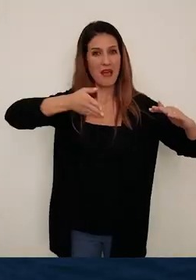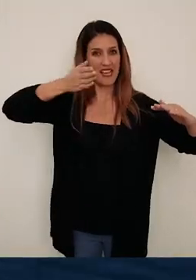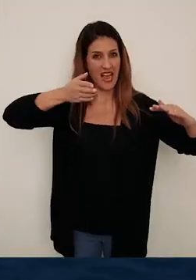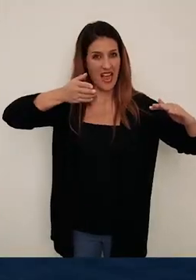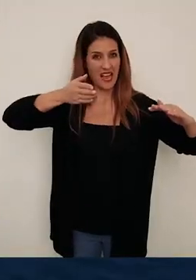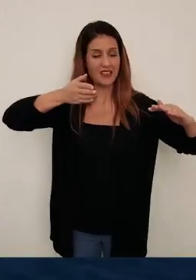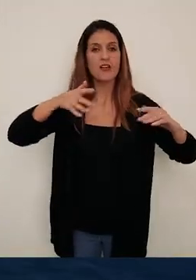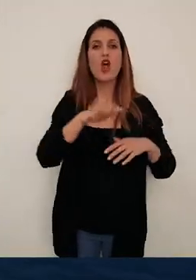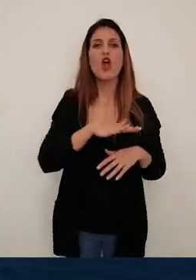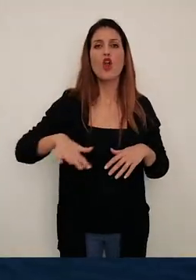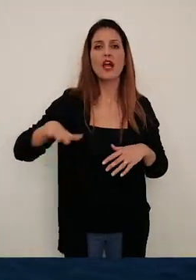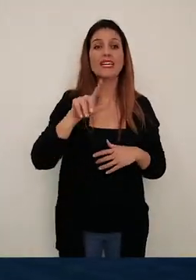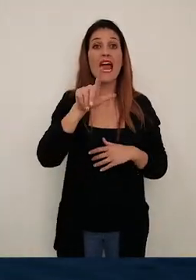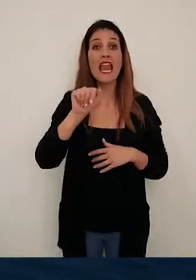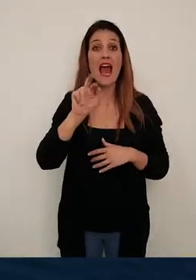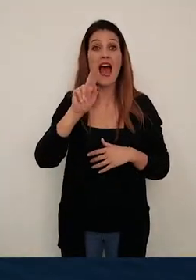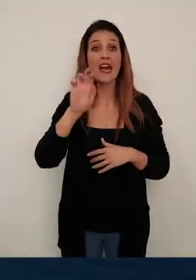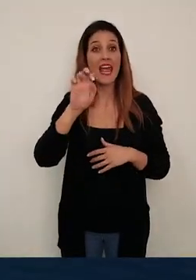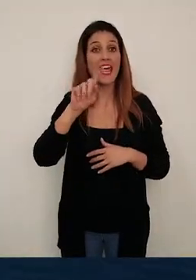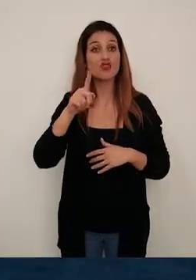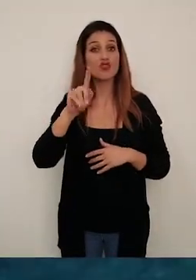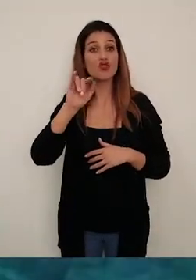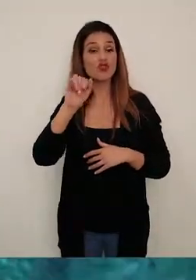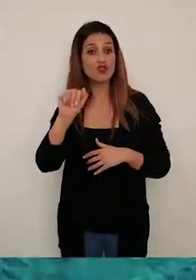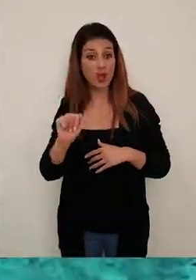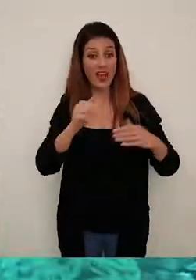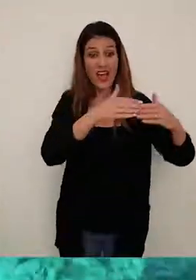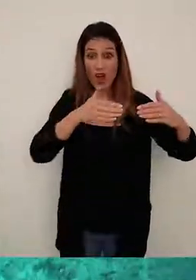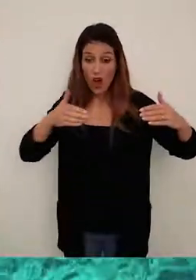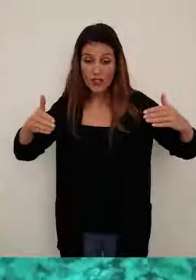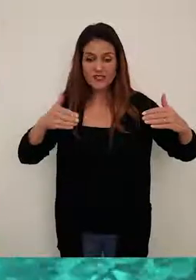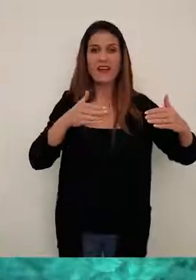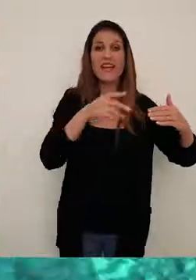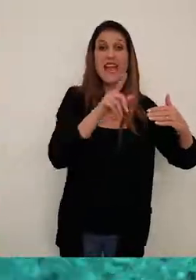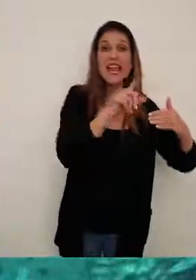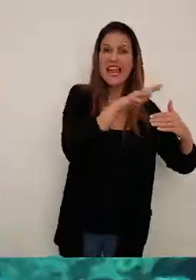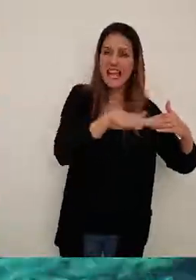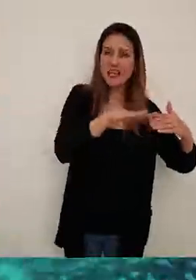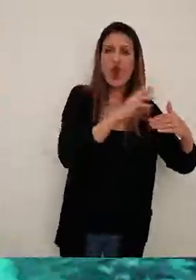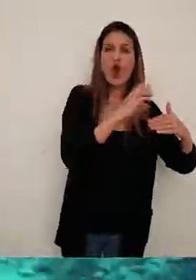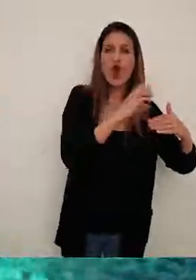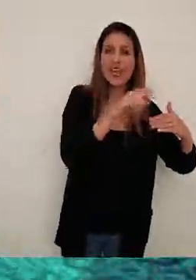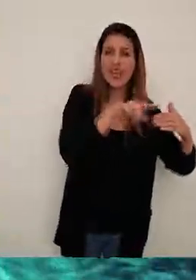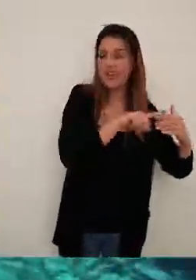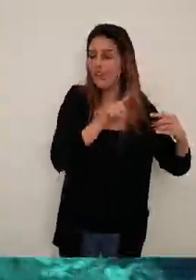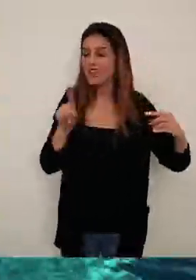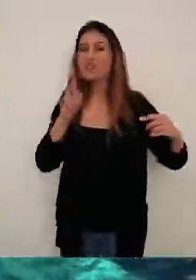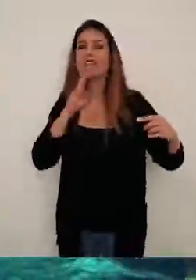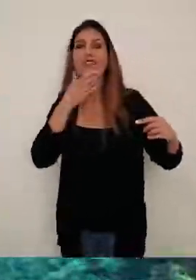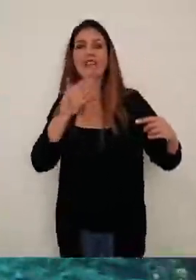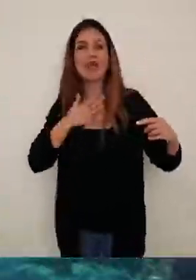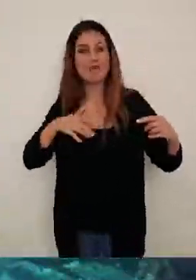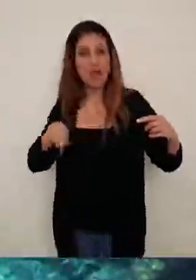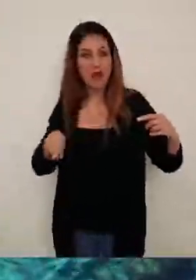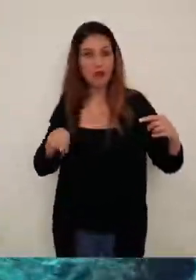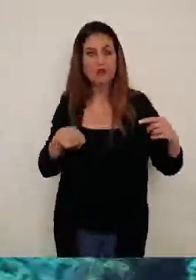La Reggia, situata sul tratto di costa che da Lido Conchiglie conduce a Santa Maria al Bagno, un'area naturalistica di